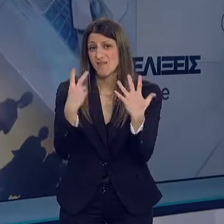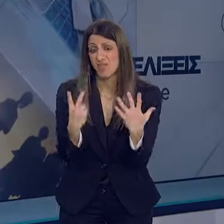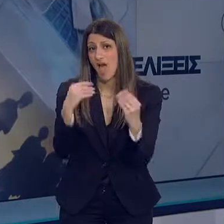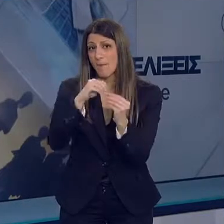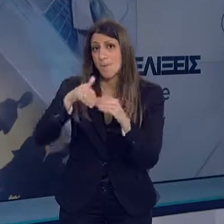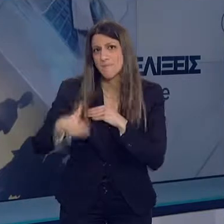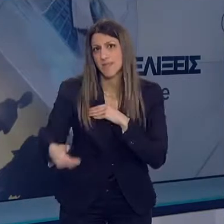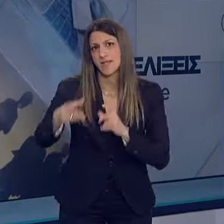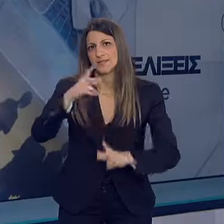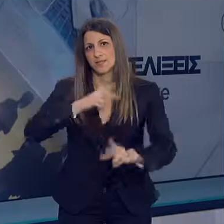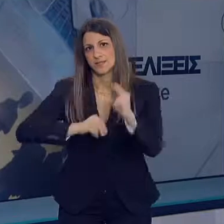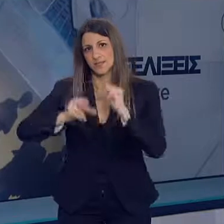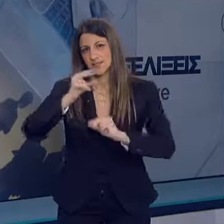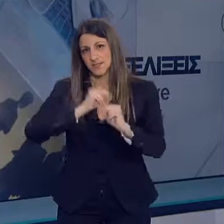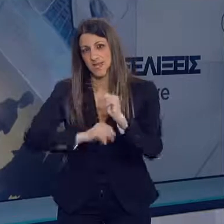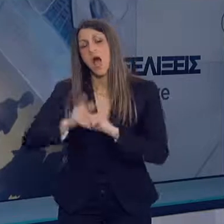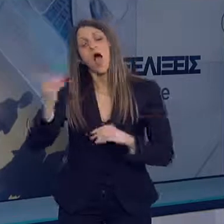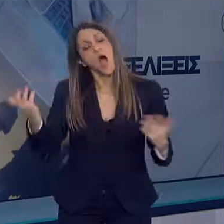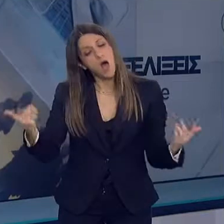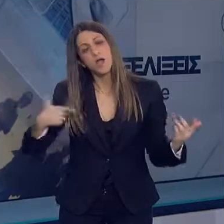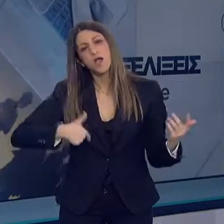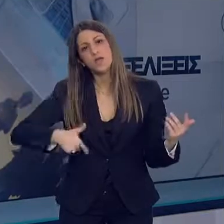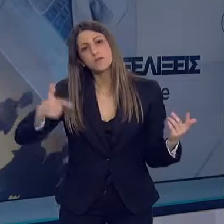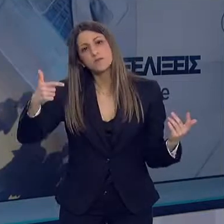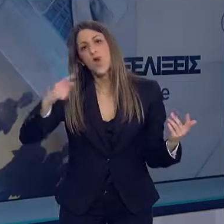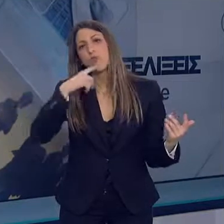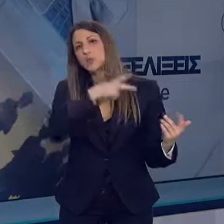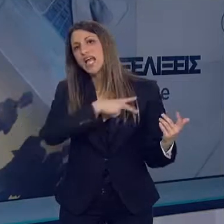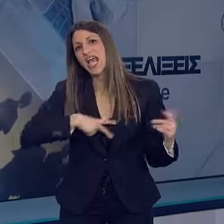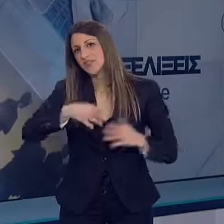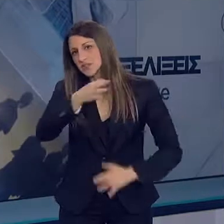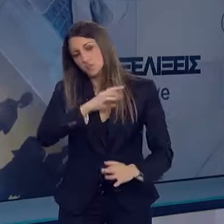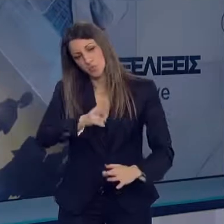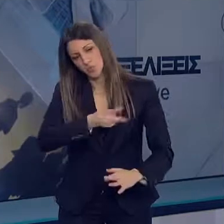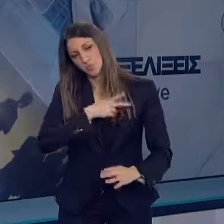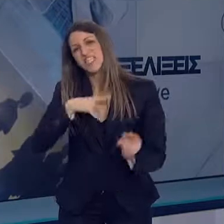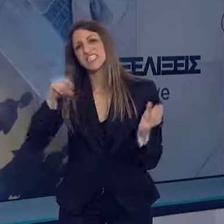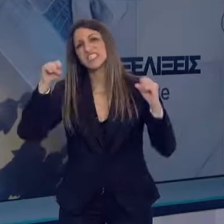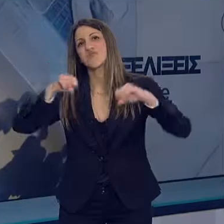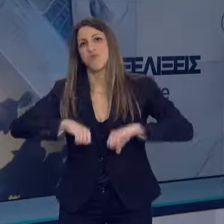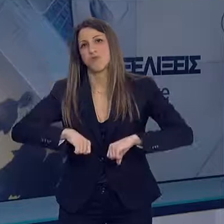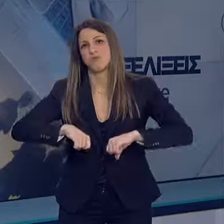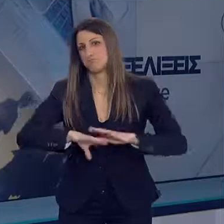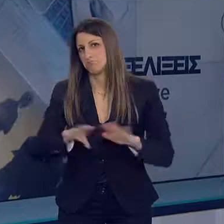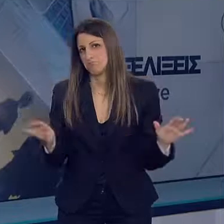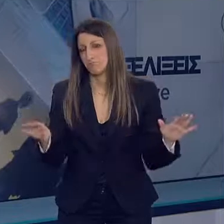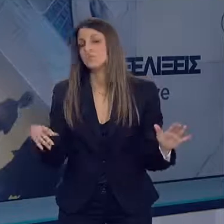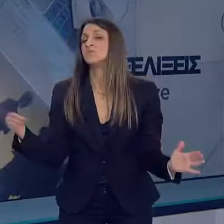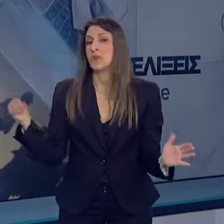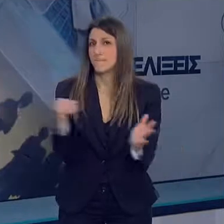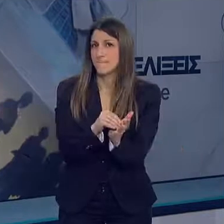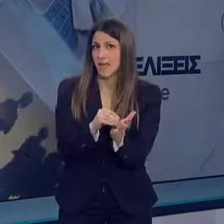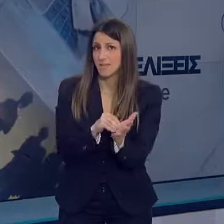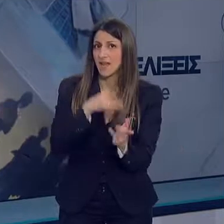το επιτρέψουν. Άρα προσυπογράφω κάθε λέξη του κυρίου καθηγητή και αυτό που θέλω για άλλη μια φορά να τονίσω είναι